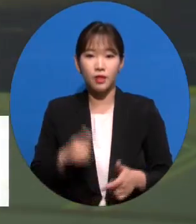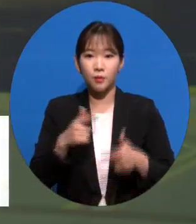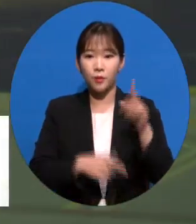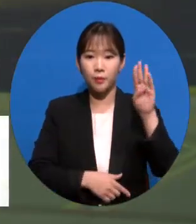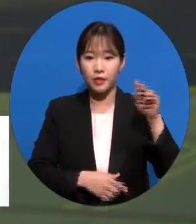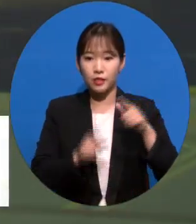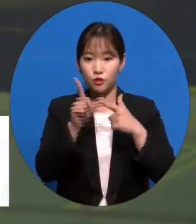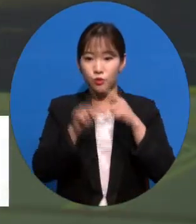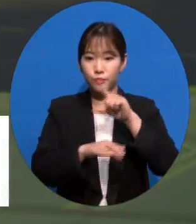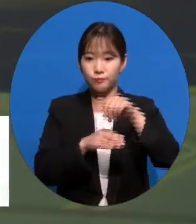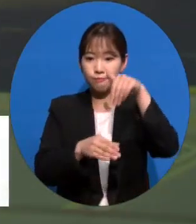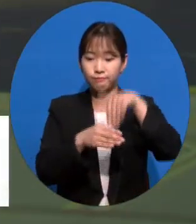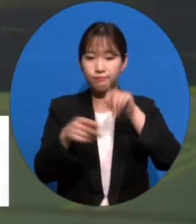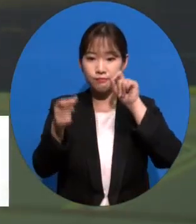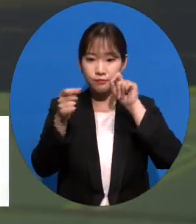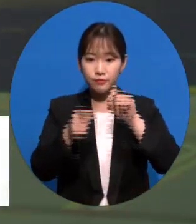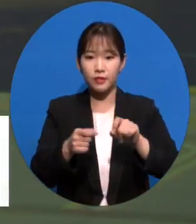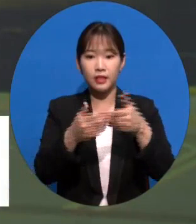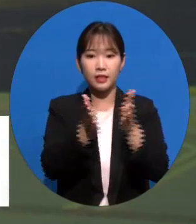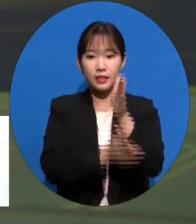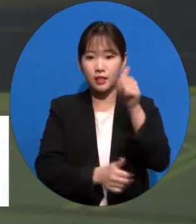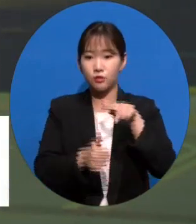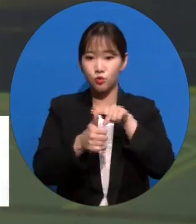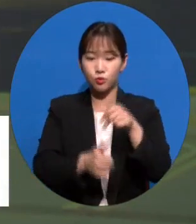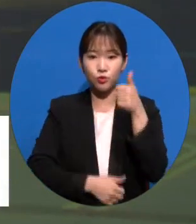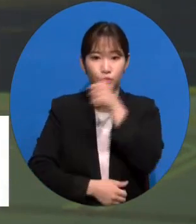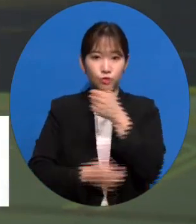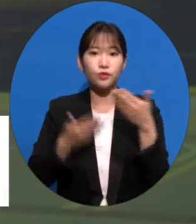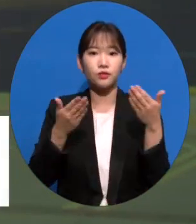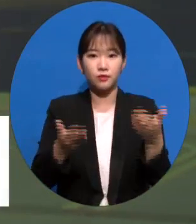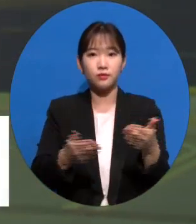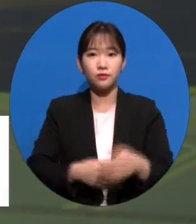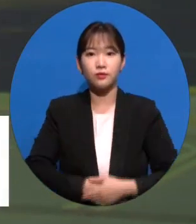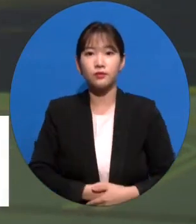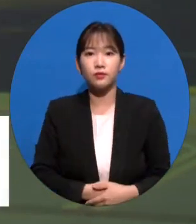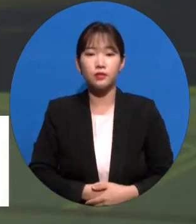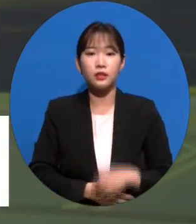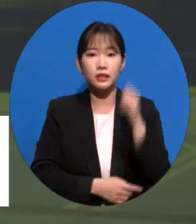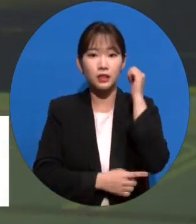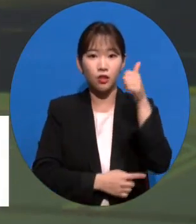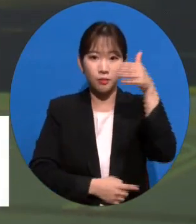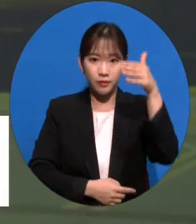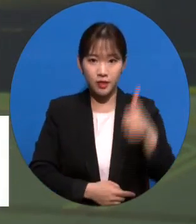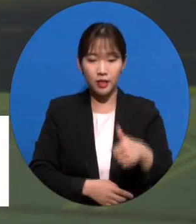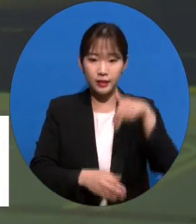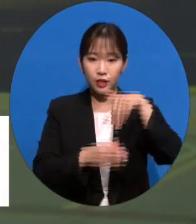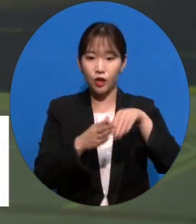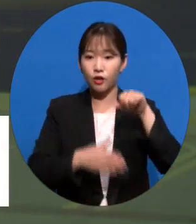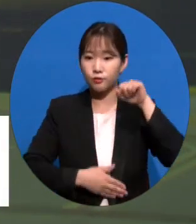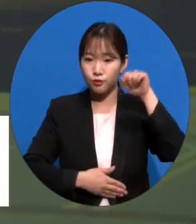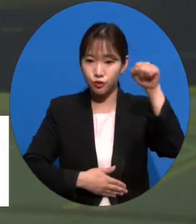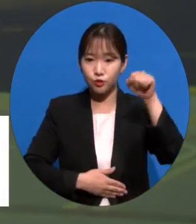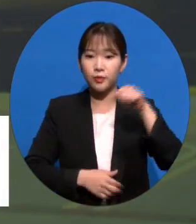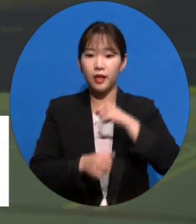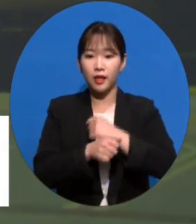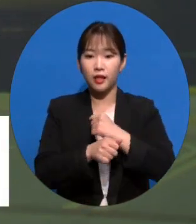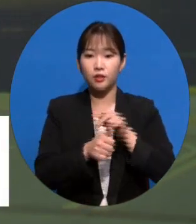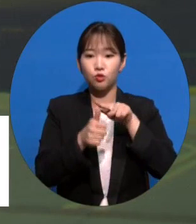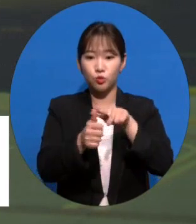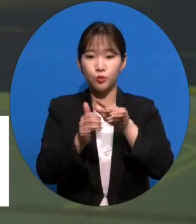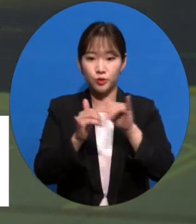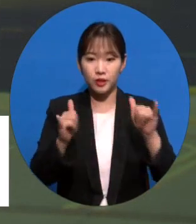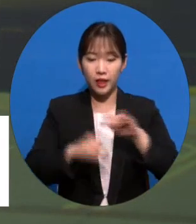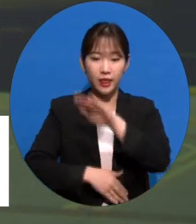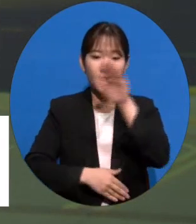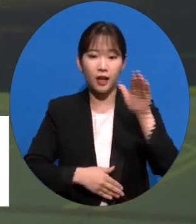목포 MBC가 6월 지방선거를 앞두고 단체장 후보들을 소개하는 순서입니다. 영암군수 선거에 도전장을 내민 예비